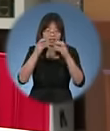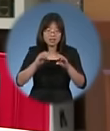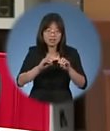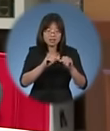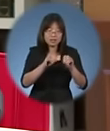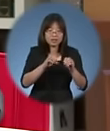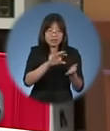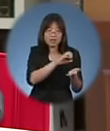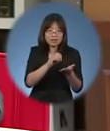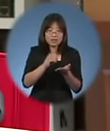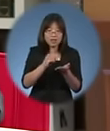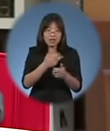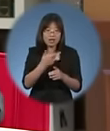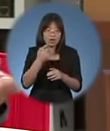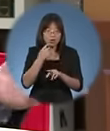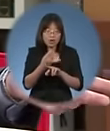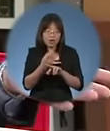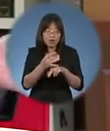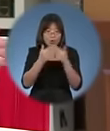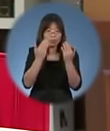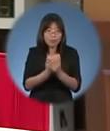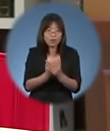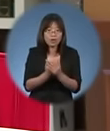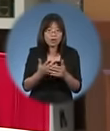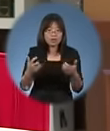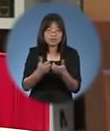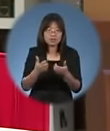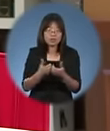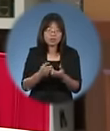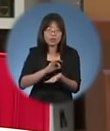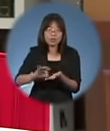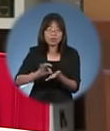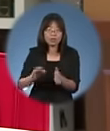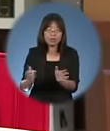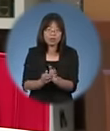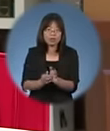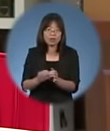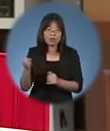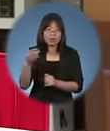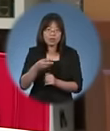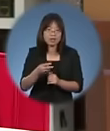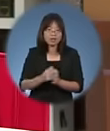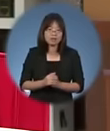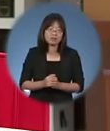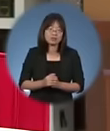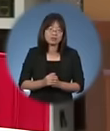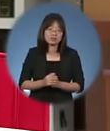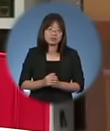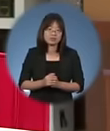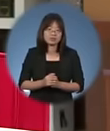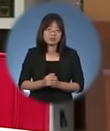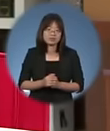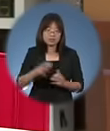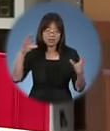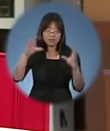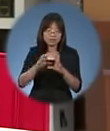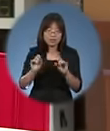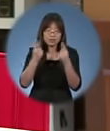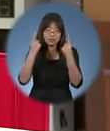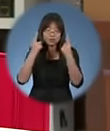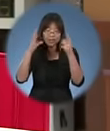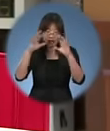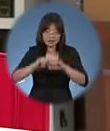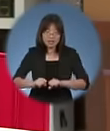들어오는 황금, 엄청난 황금이고 뭐고, 전부 전쟁으로 탕진하고, 그 이 융성과 동시에 몰락을 시작한 나라가 스페인 역사예요.